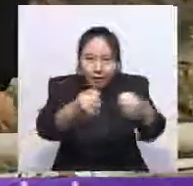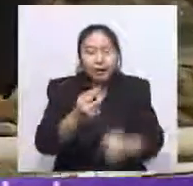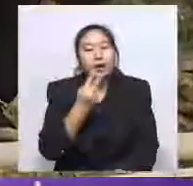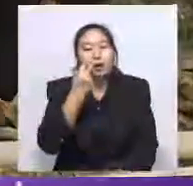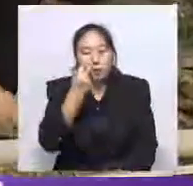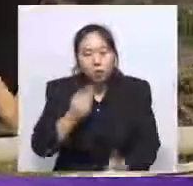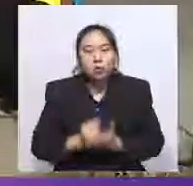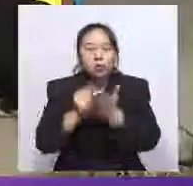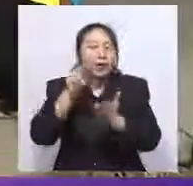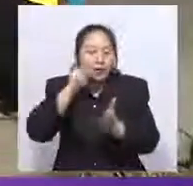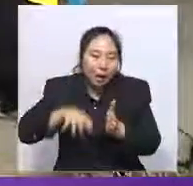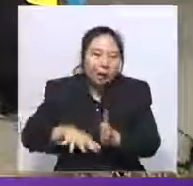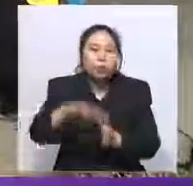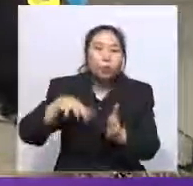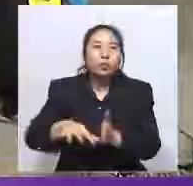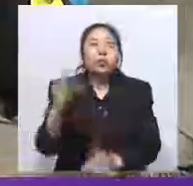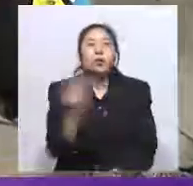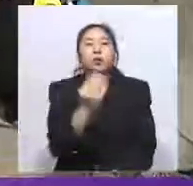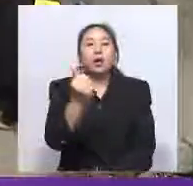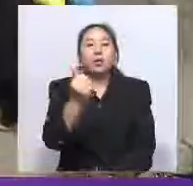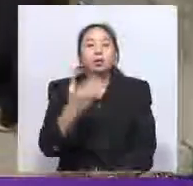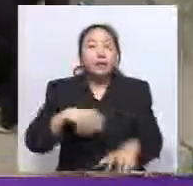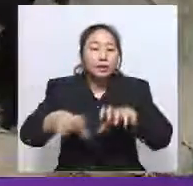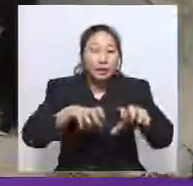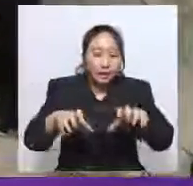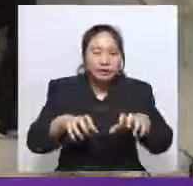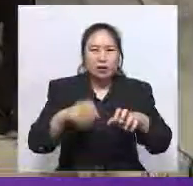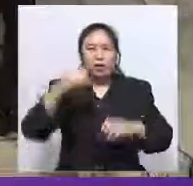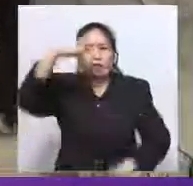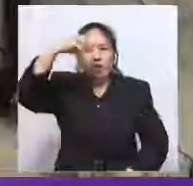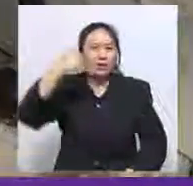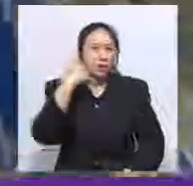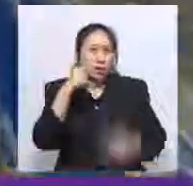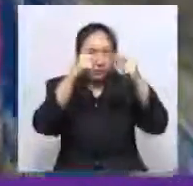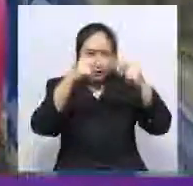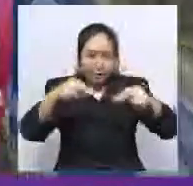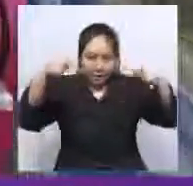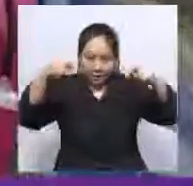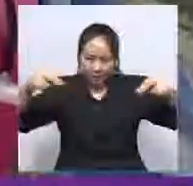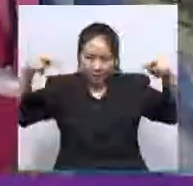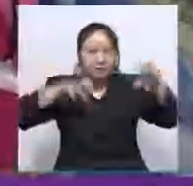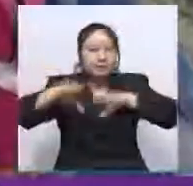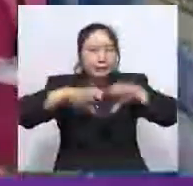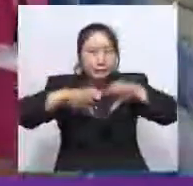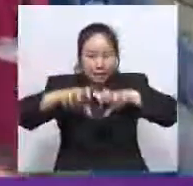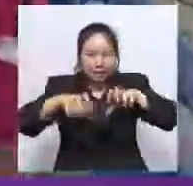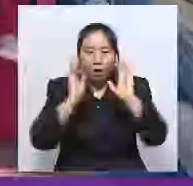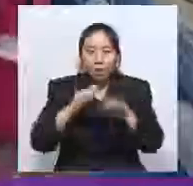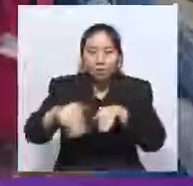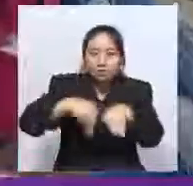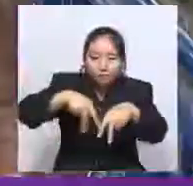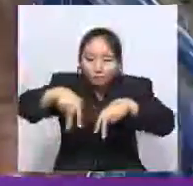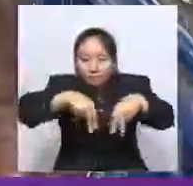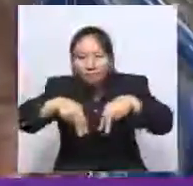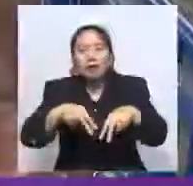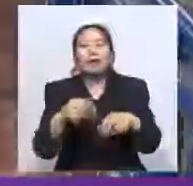าพในการระบายน้ำให้คล่องตัวยิ่งขึ้นค่ะรวมทั้งจัดระเบียบสายไฟและสายโทรศัพท์ให้มีความปลอดภัยต่อผู้สัญจรนะคะ